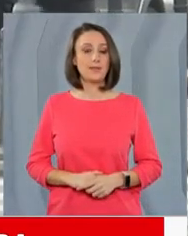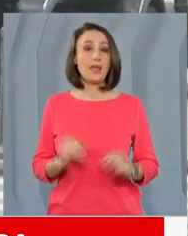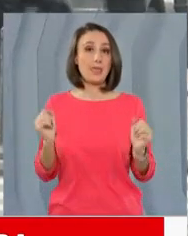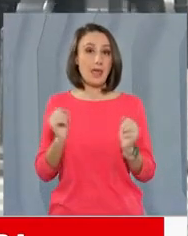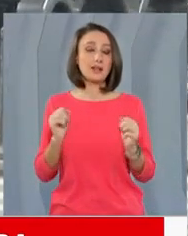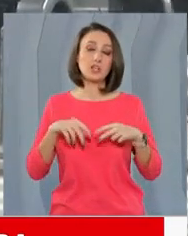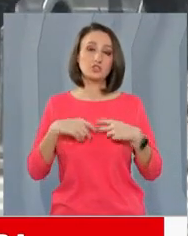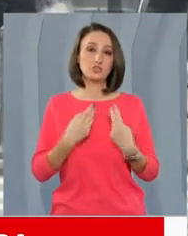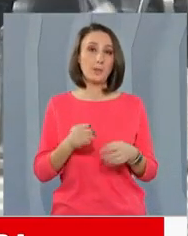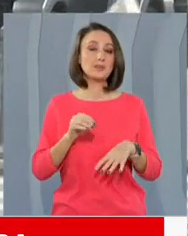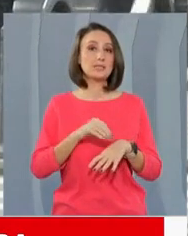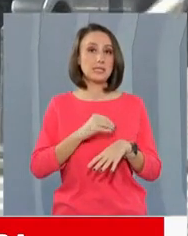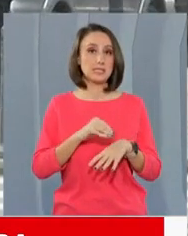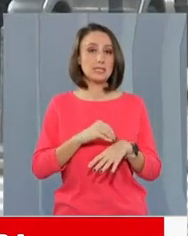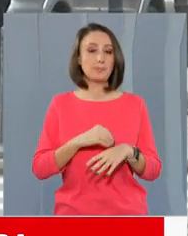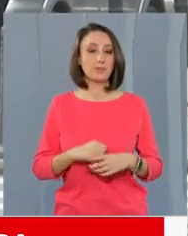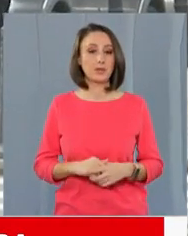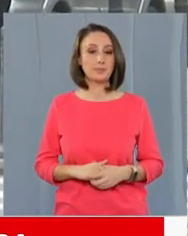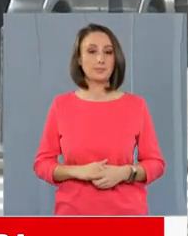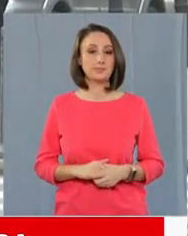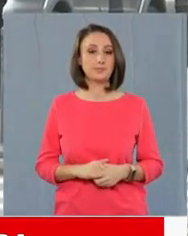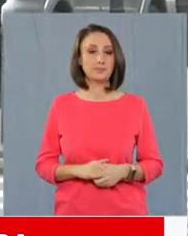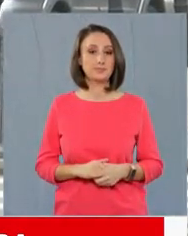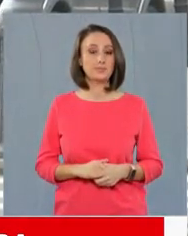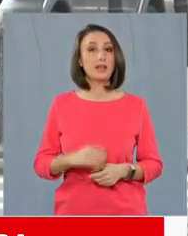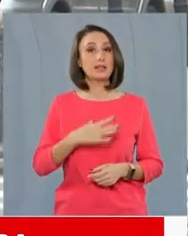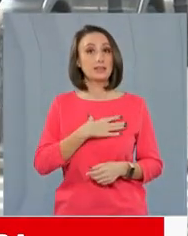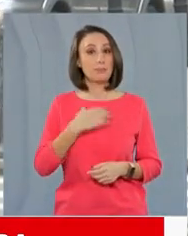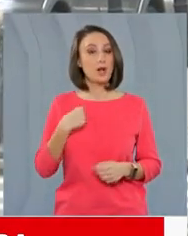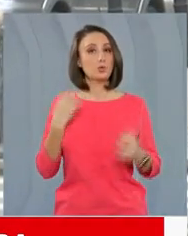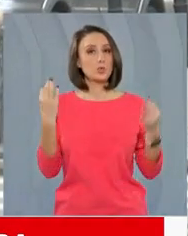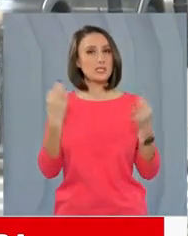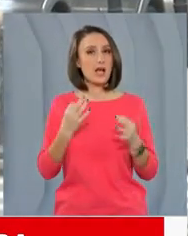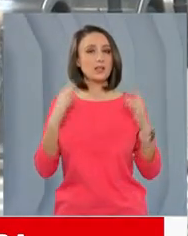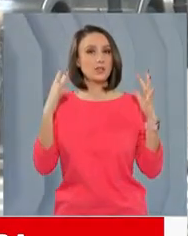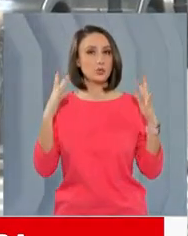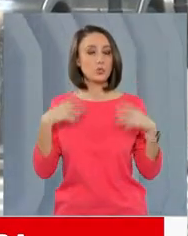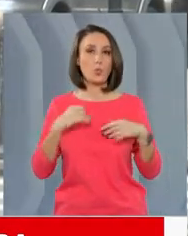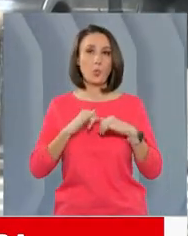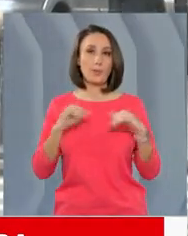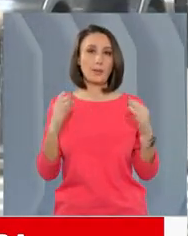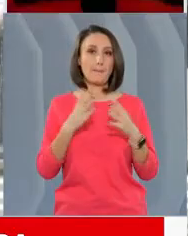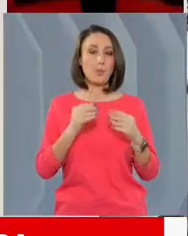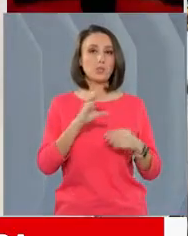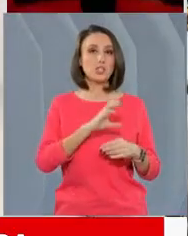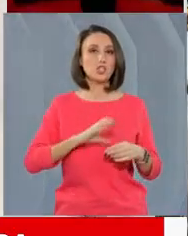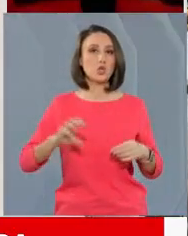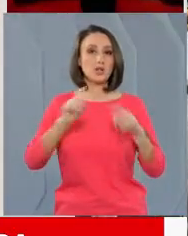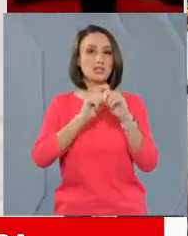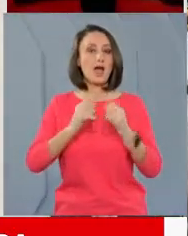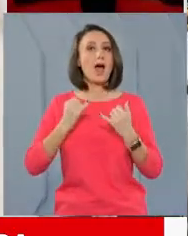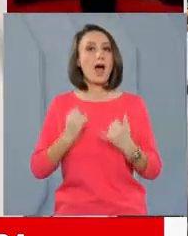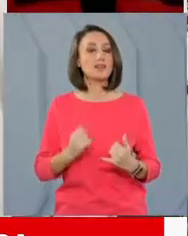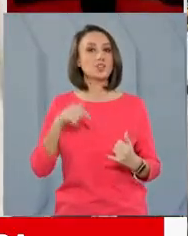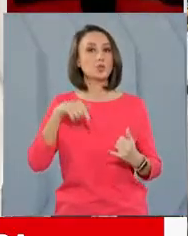Iarna începe să-și intre pe deplin în drepturi în această săptămână. Temperaturile scad, iar ninsorile vor cuprinde mai multe zone din țară. Astăzi,